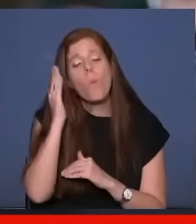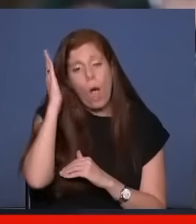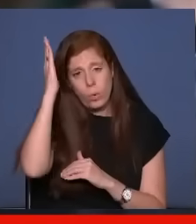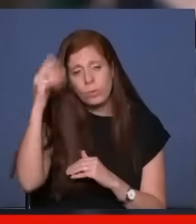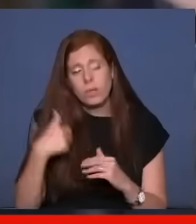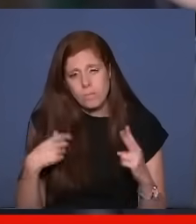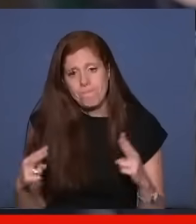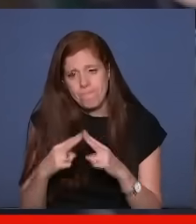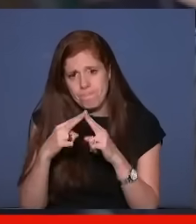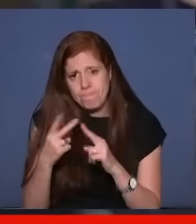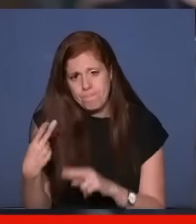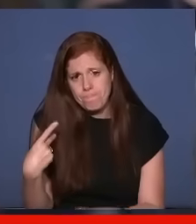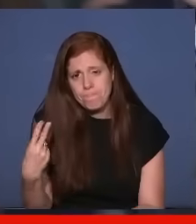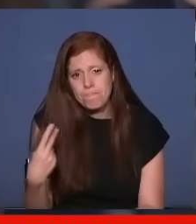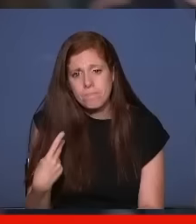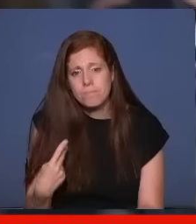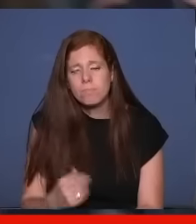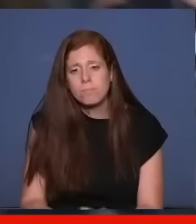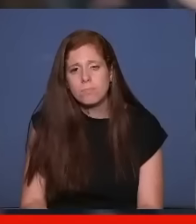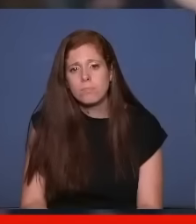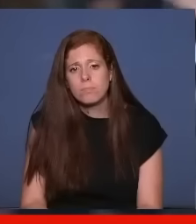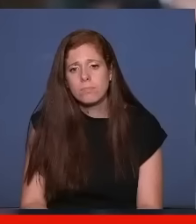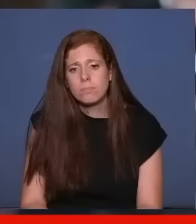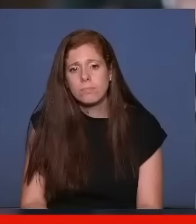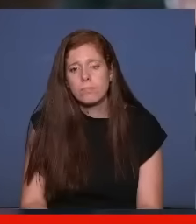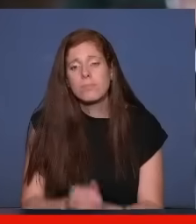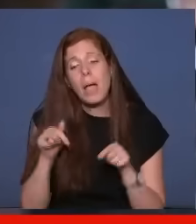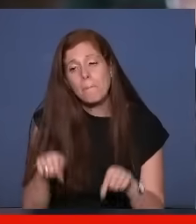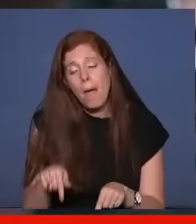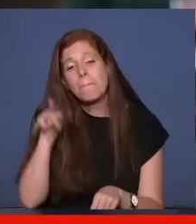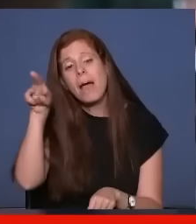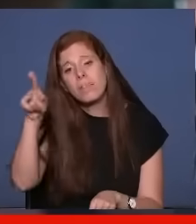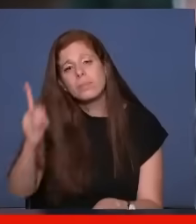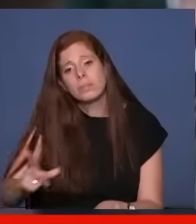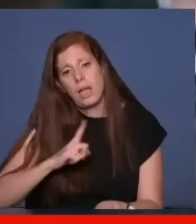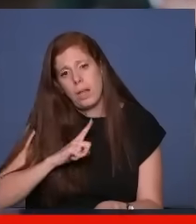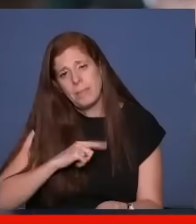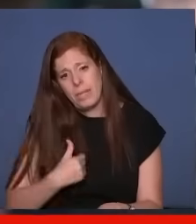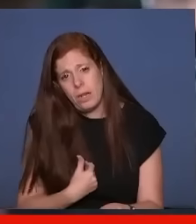הפעם אתה תצטרך להמתין לי.